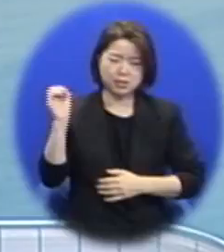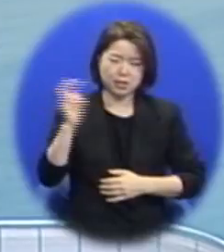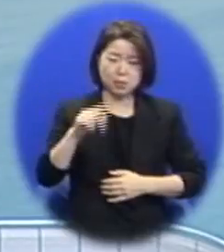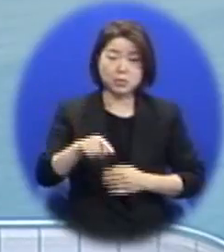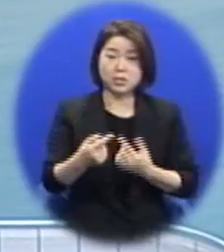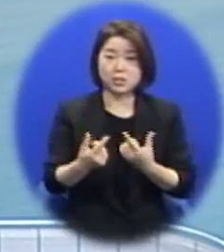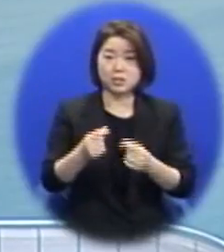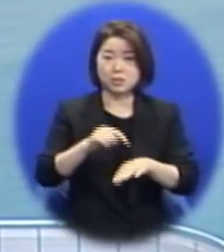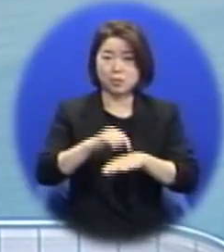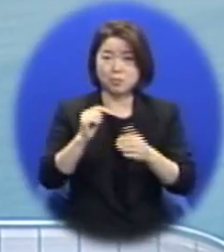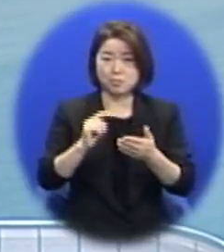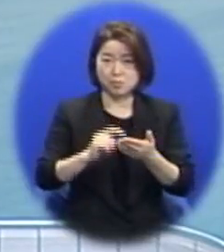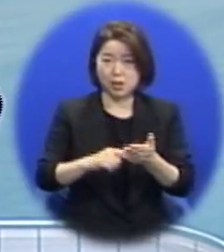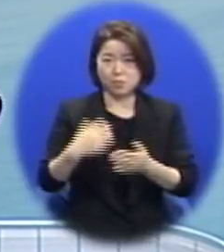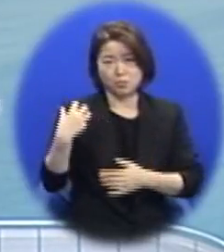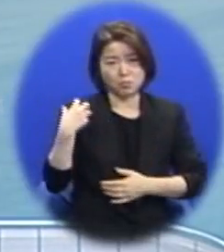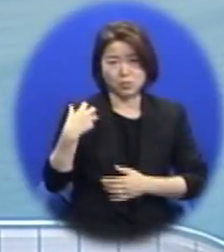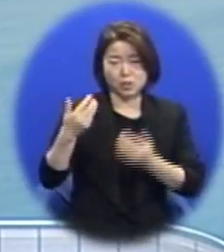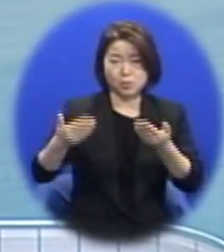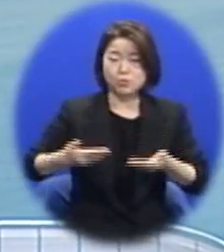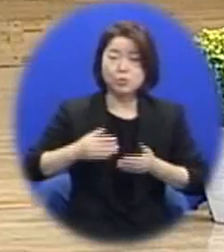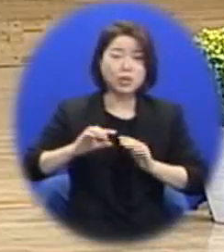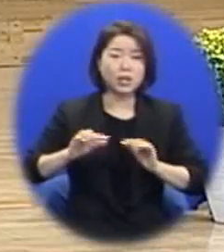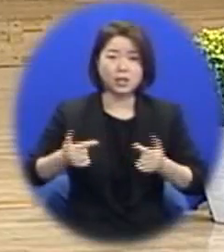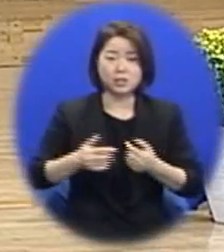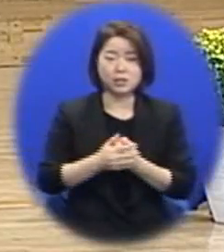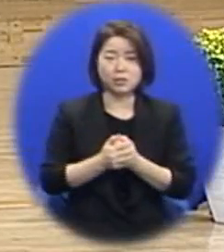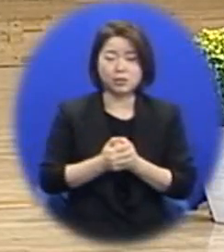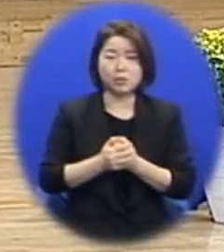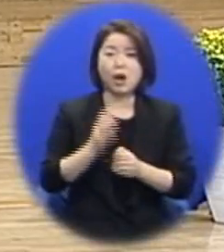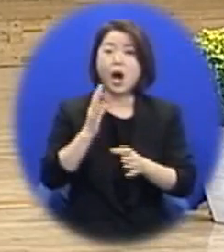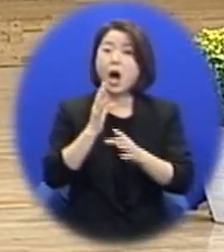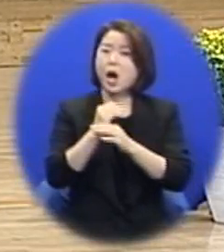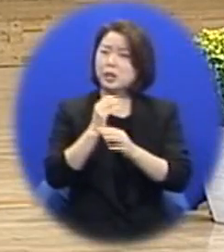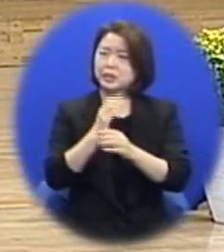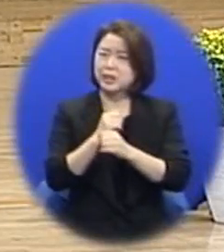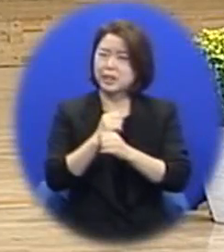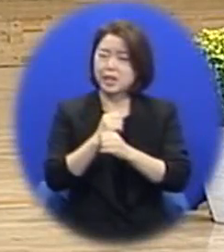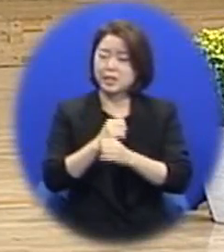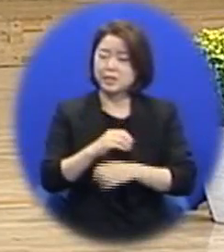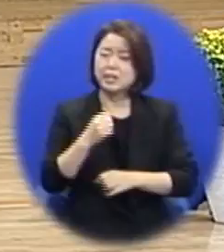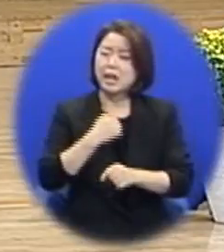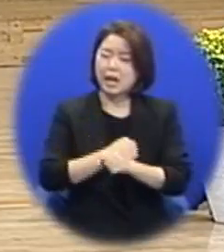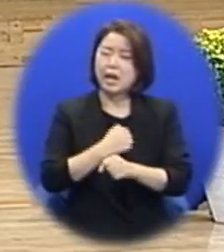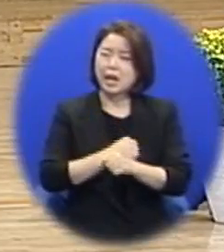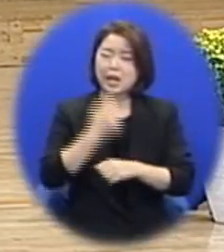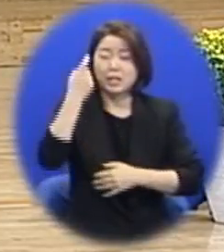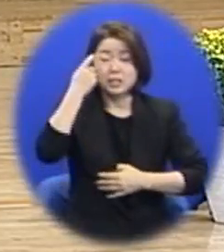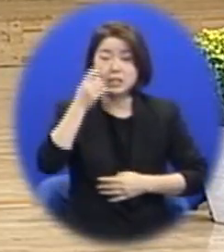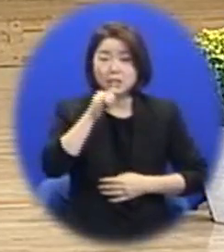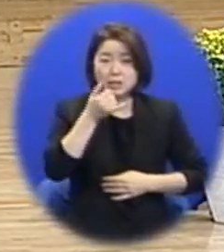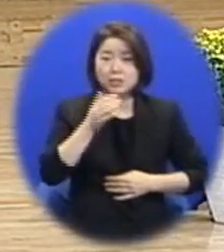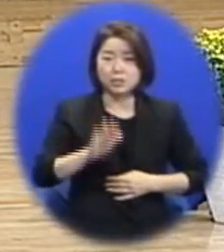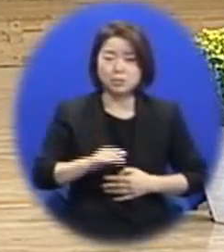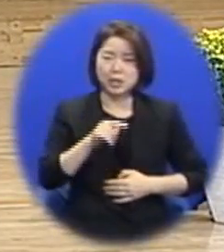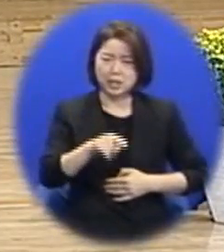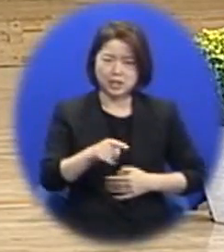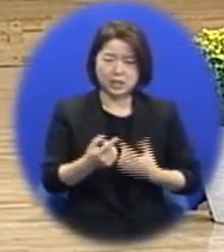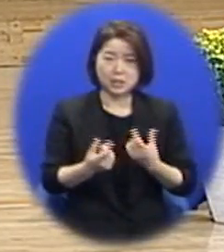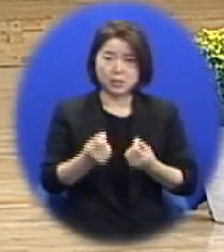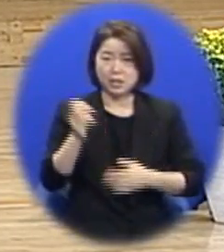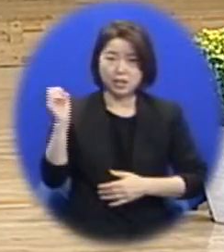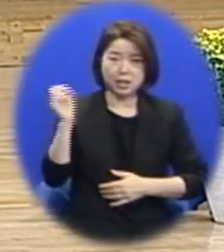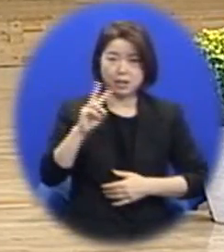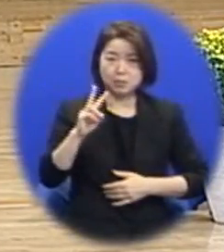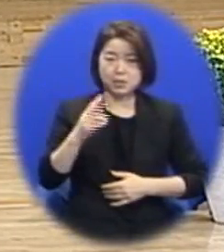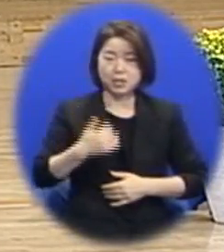마음이, 그 부담이 저에게 주어졌습니다. 언젠가는 해야 하겠지 생각은 했지만 이렇게 갑자기 제